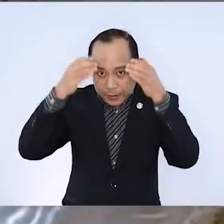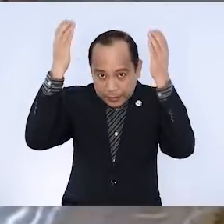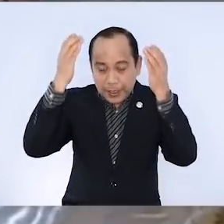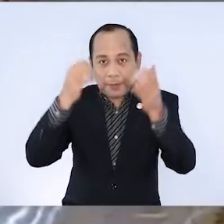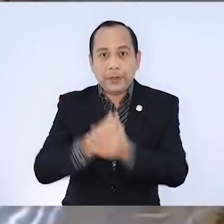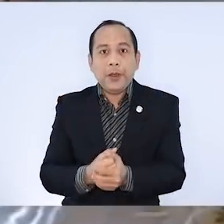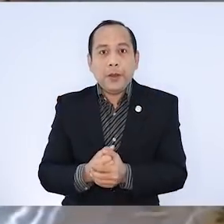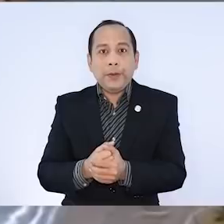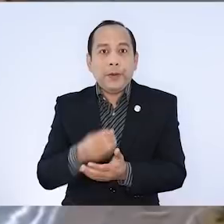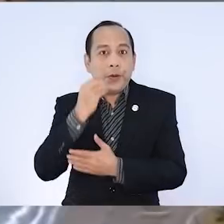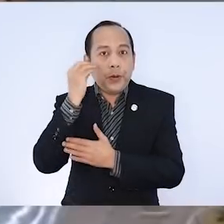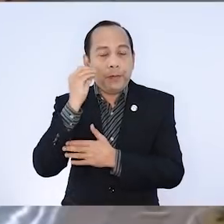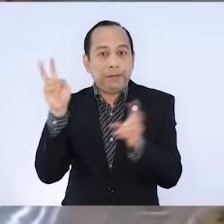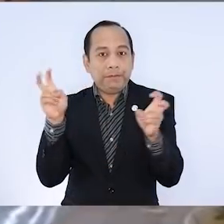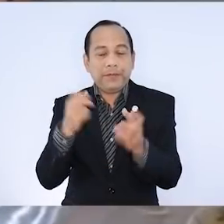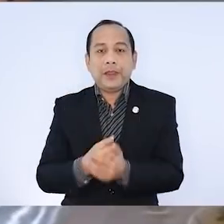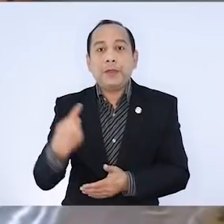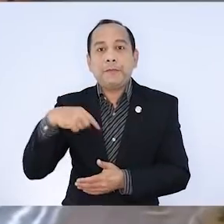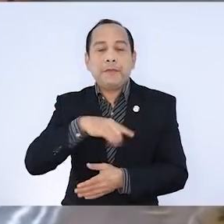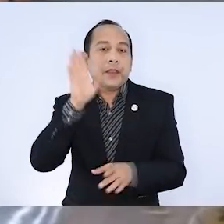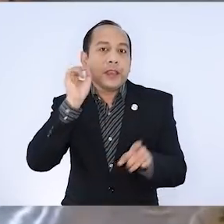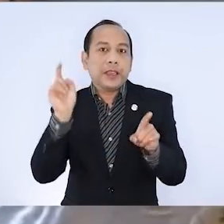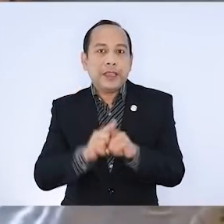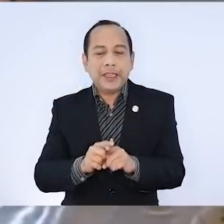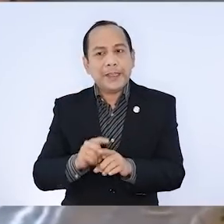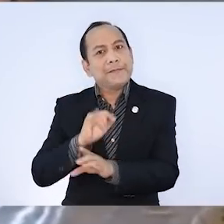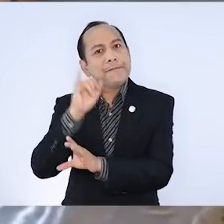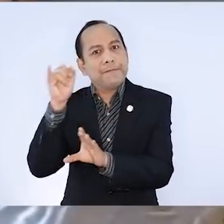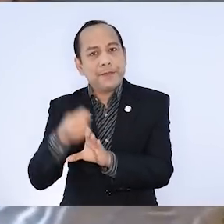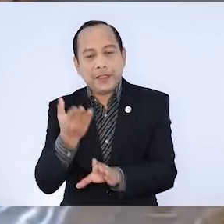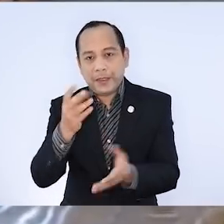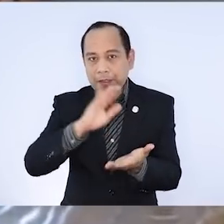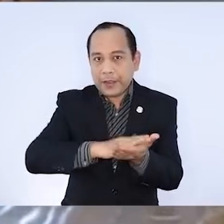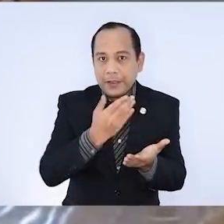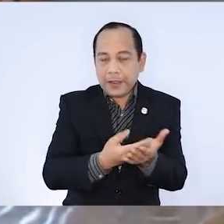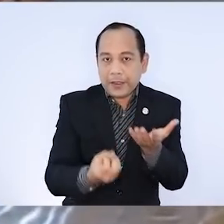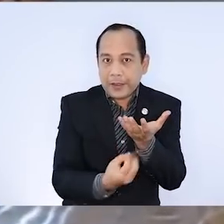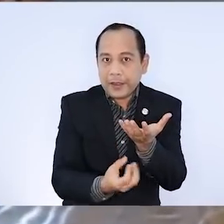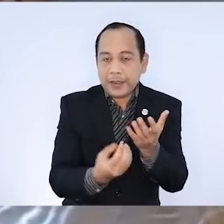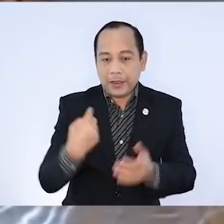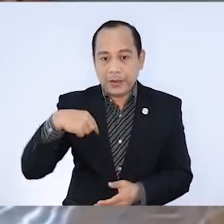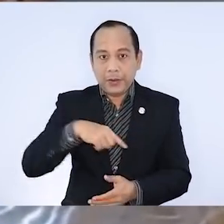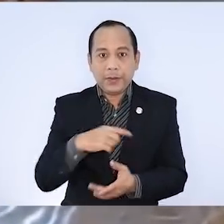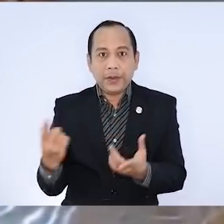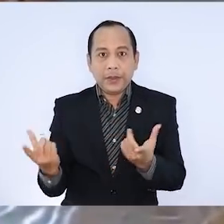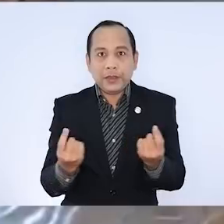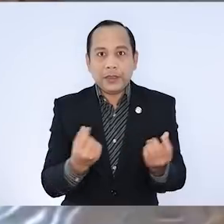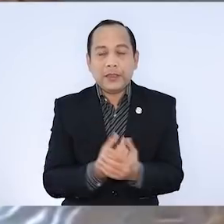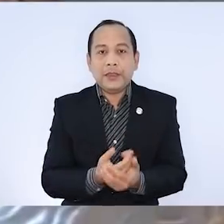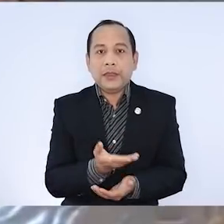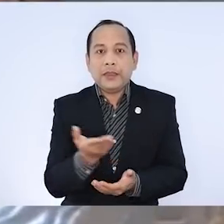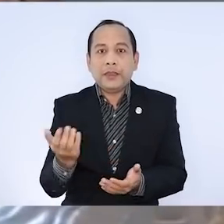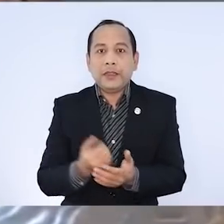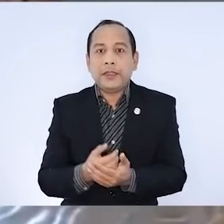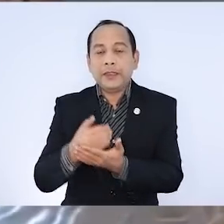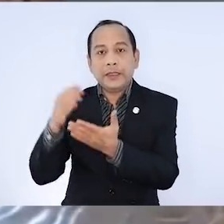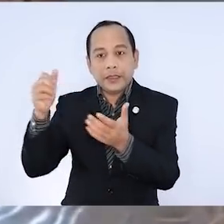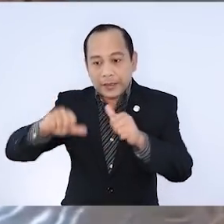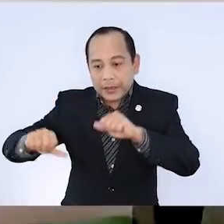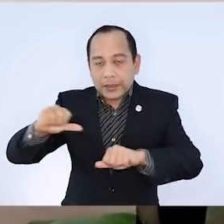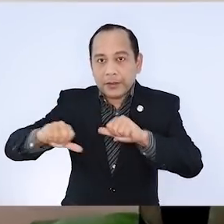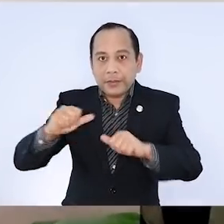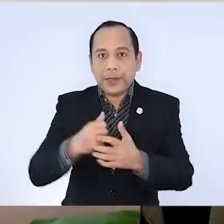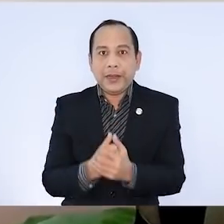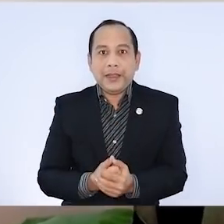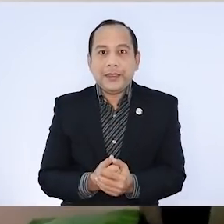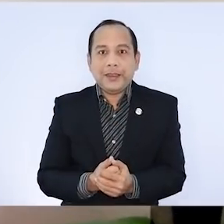Mga kapatid, samahan nyo kami sa aming gagawing pagluluto. Ang amin pong menu ay sapsol at ito po ang mga sangkap.